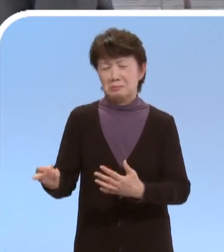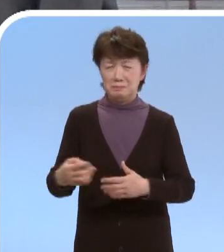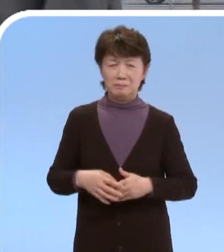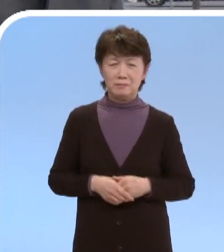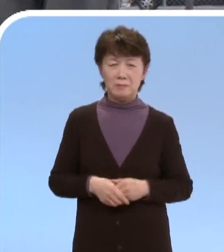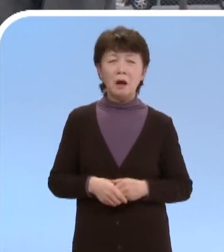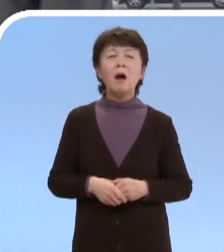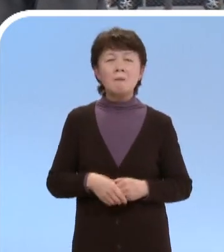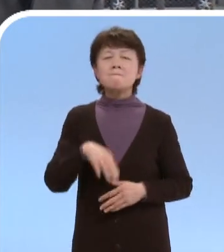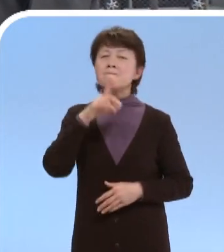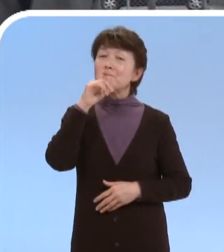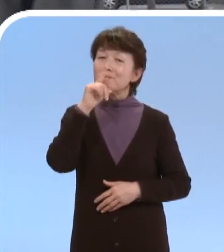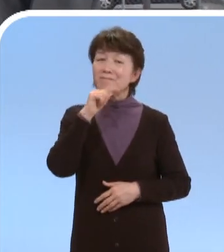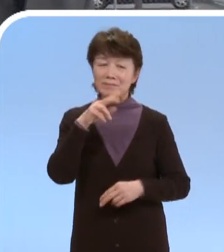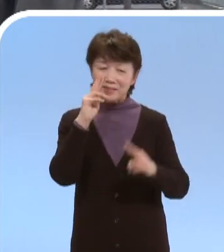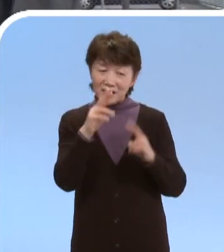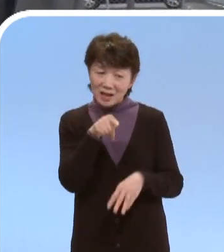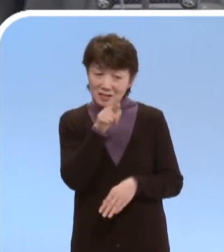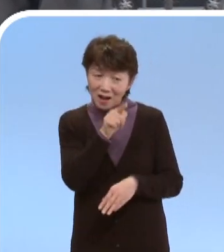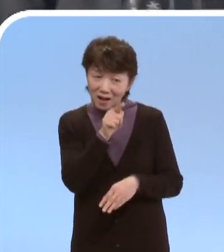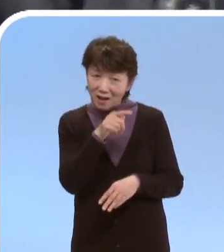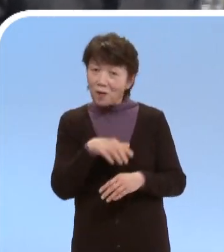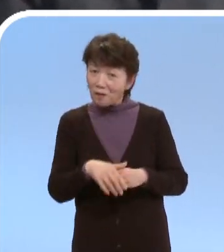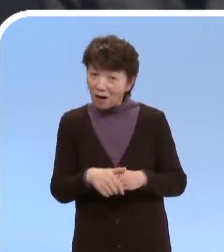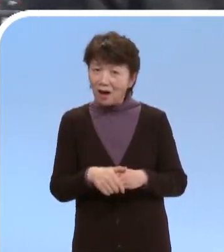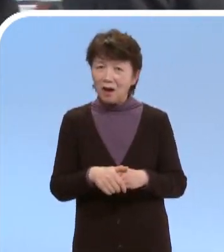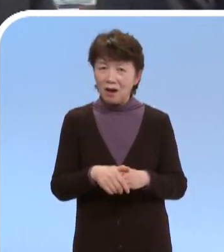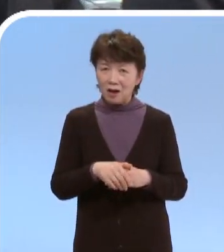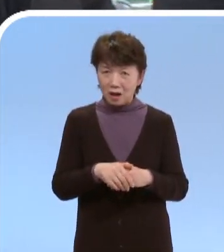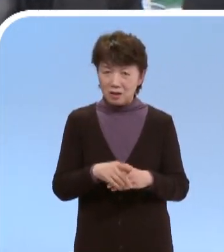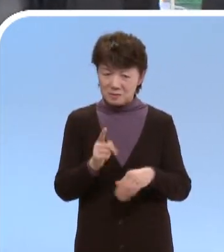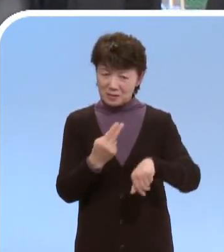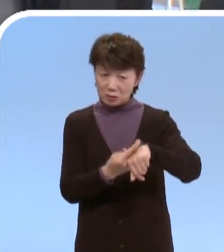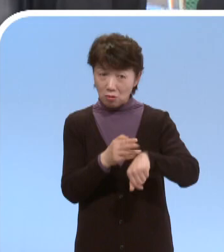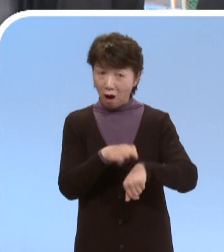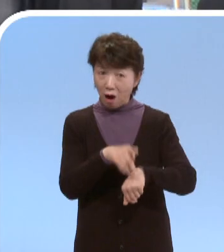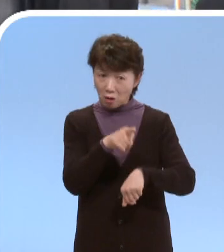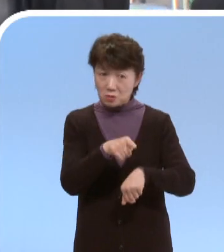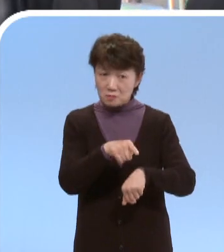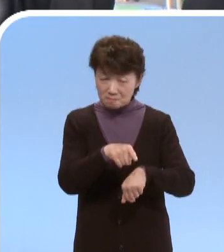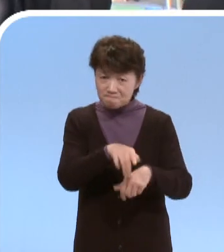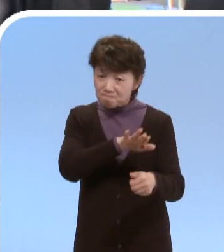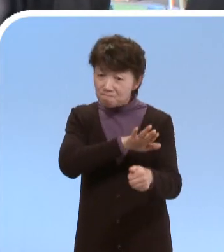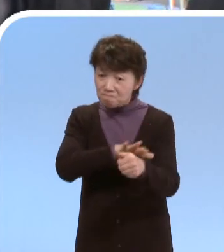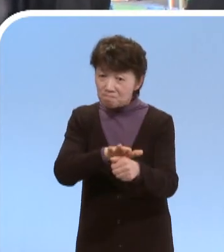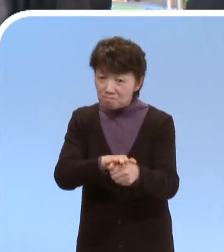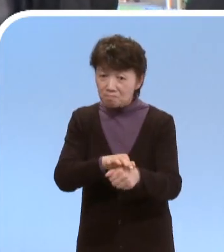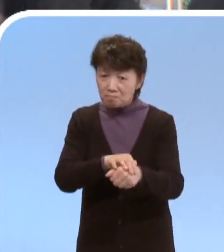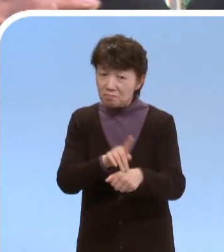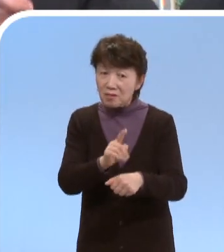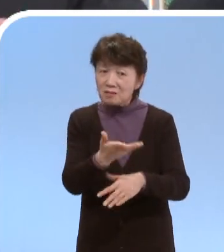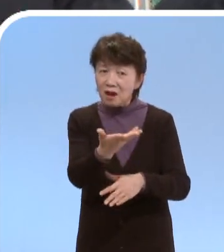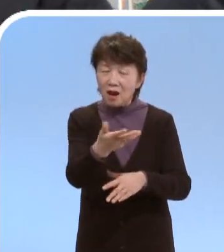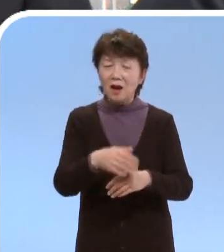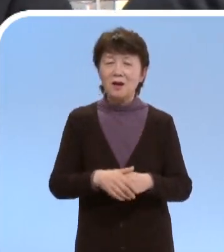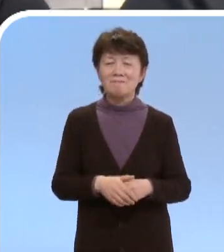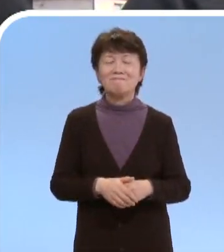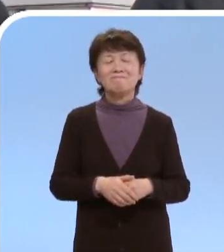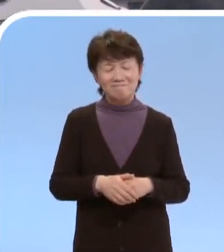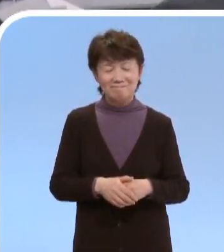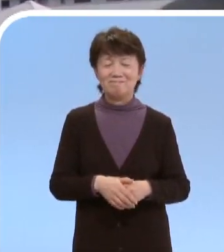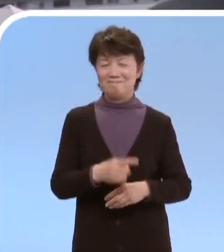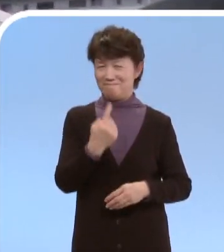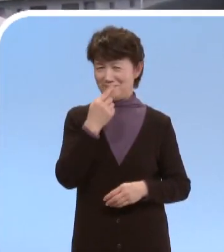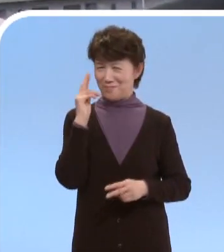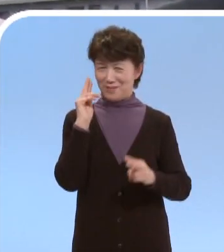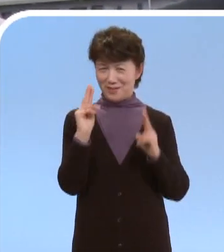で、小泉聖馬さんのところではどういった技術で解決を？ それではぜひ弊